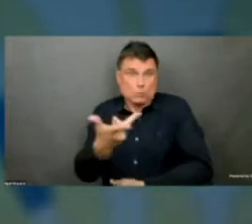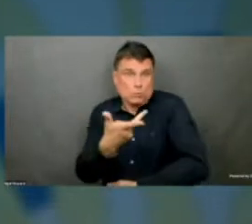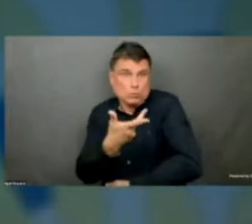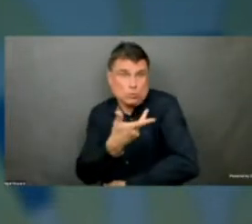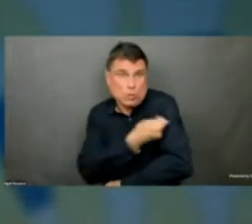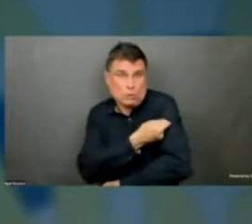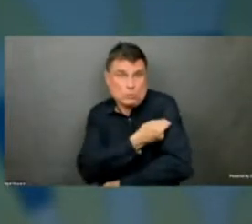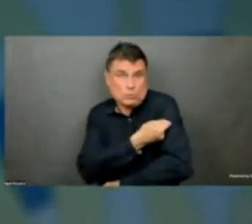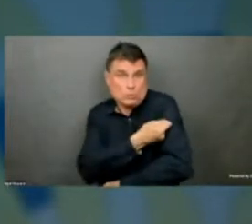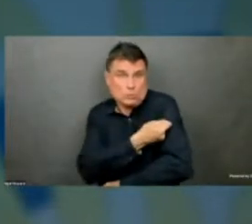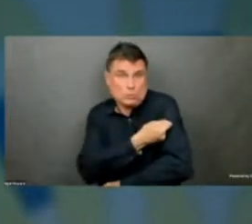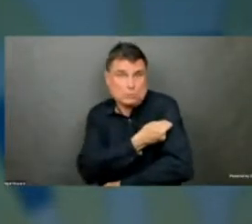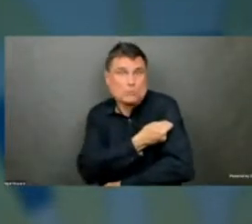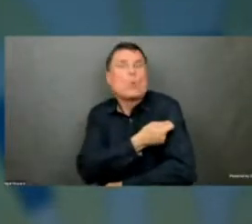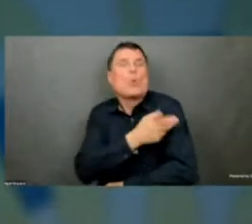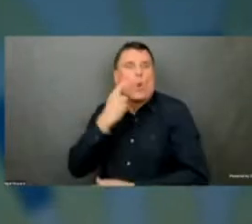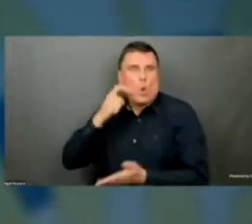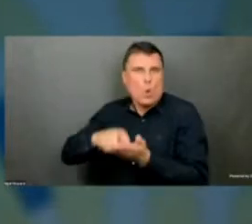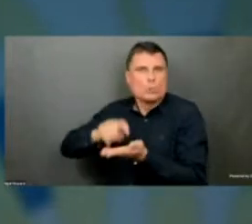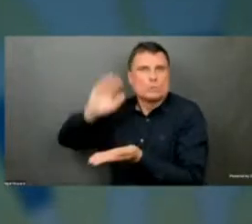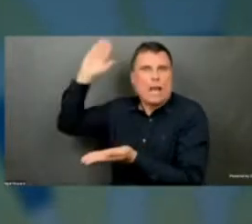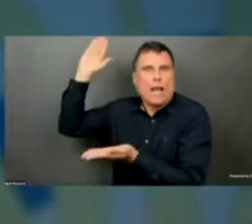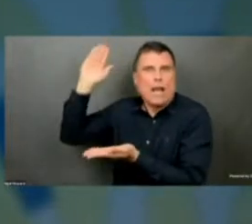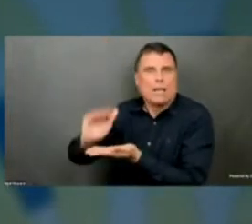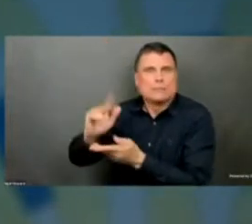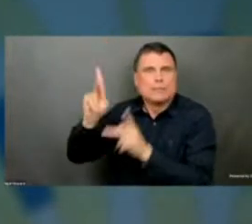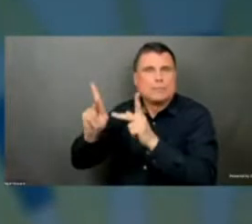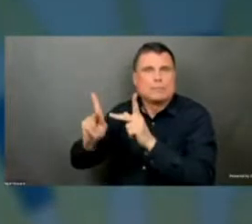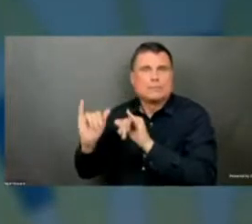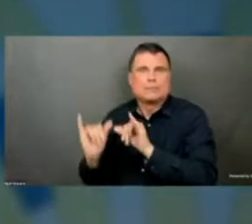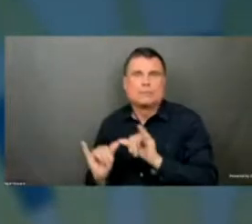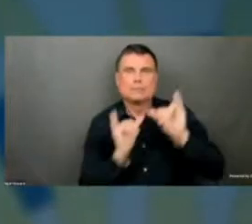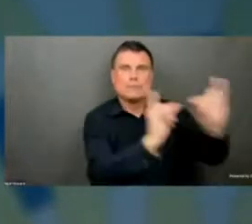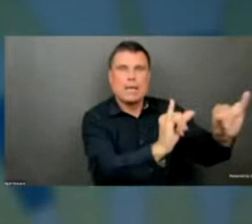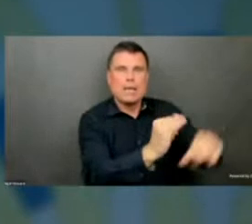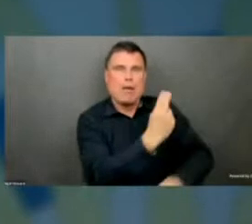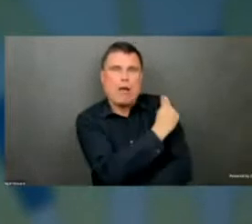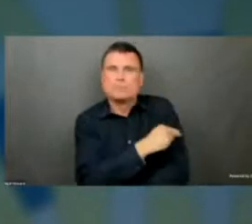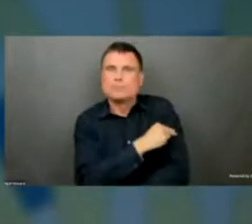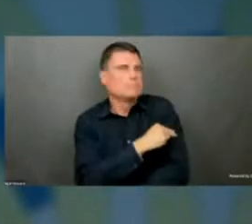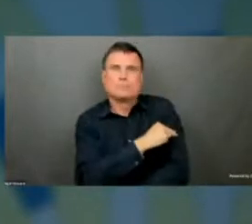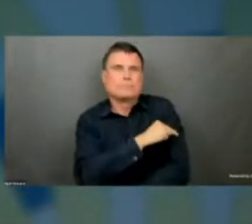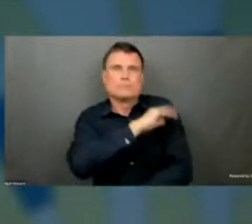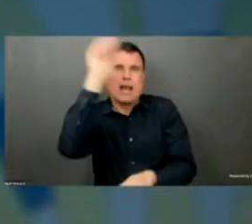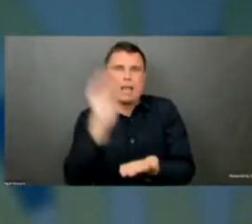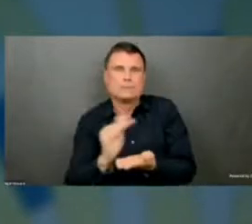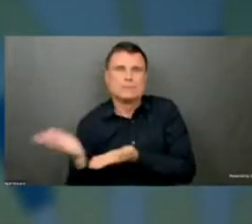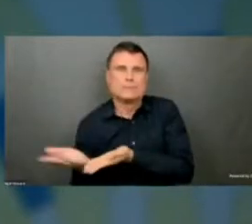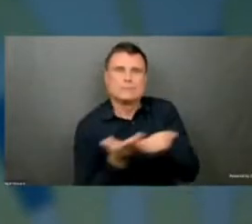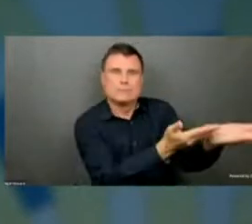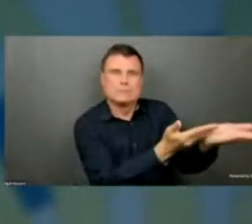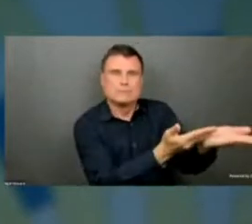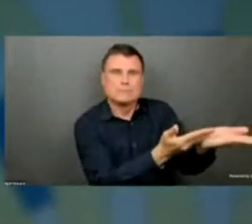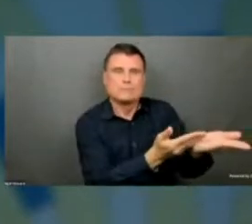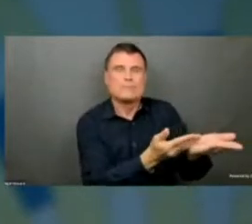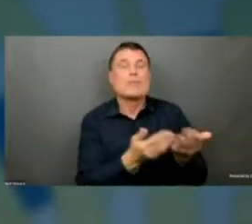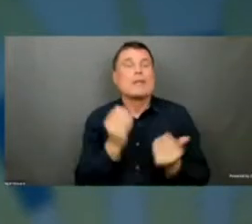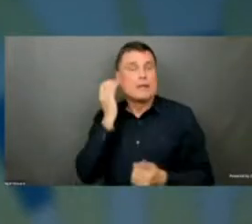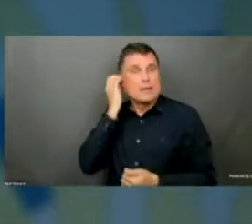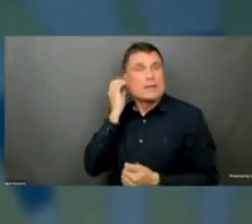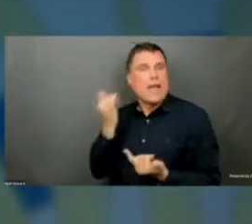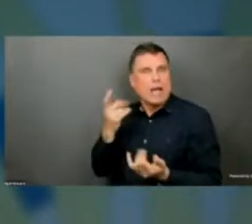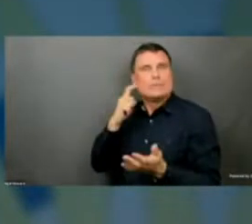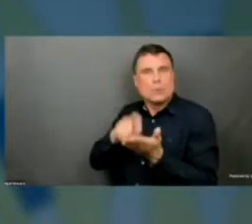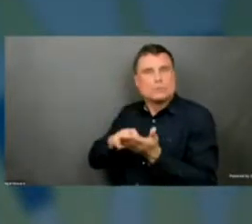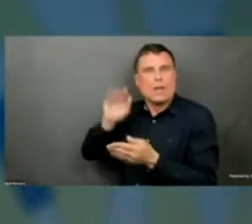份 and 我们 now 整个 we're 省的 starting to 严 see 厉 the 措 effects 施 in 以 those 后 age 40 整 to 个 60. So 70 data 岁 I 以上 presented 的人以及 in 40到 April 60 showed that 岁 it 以